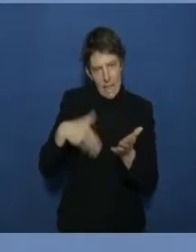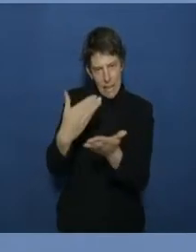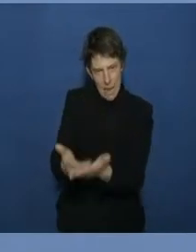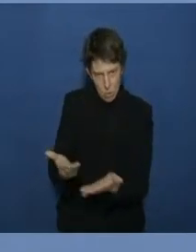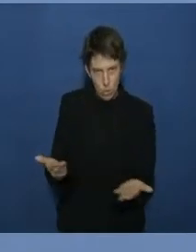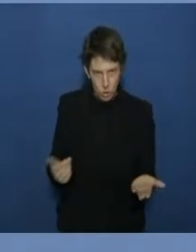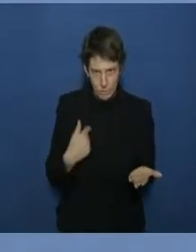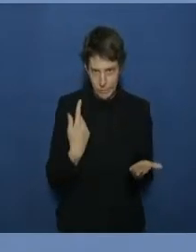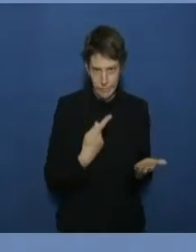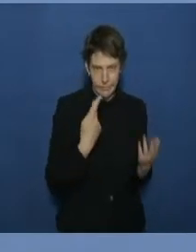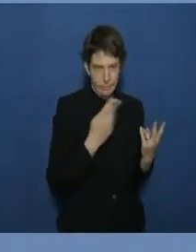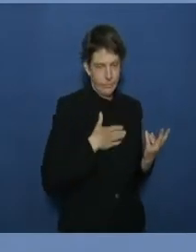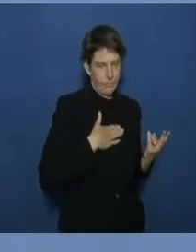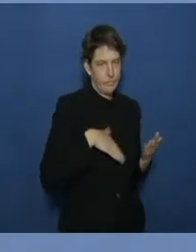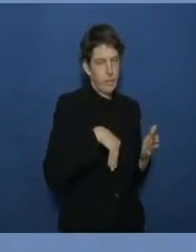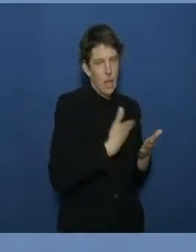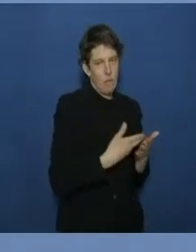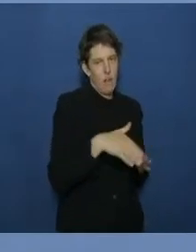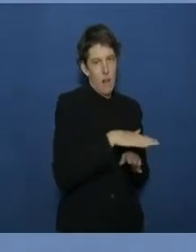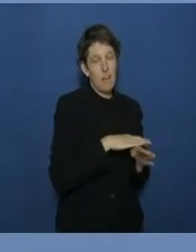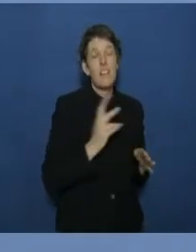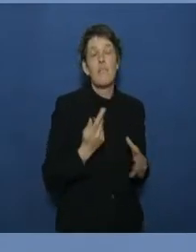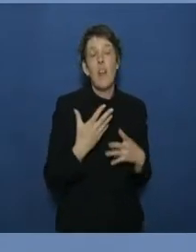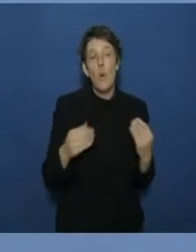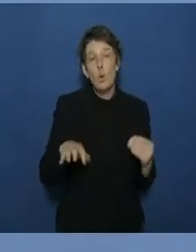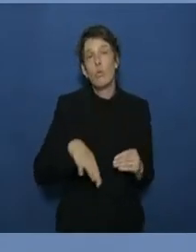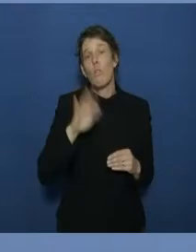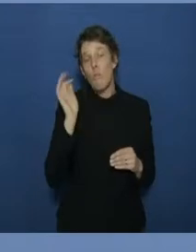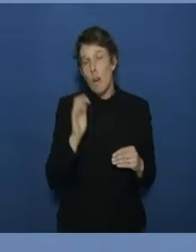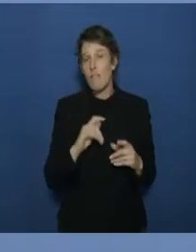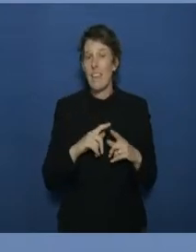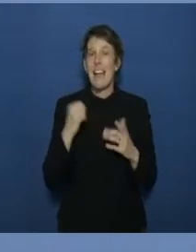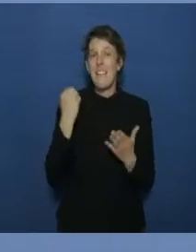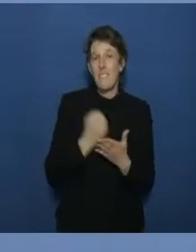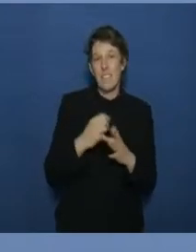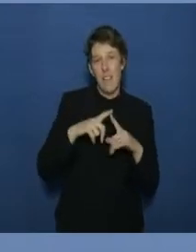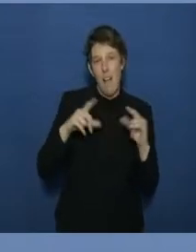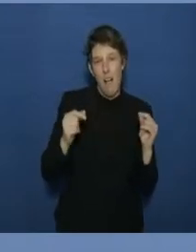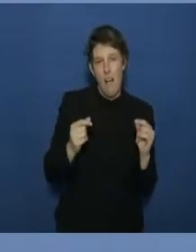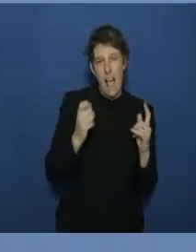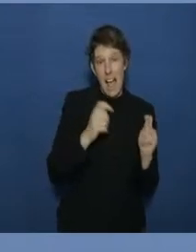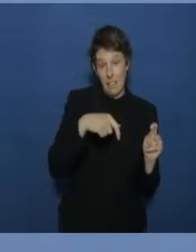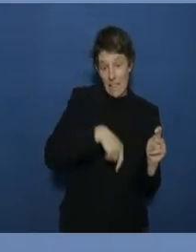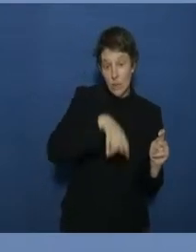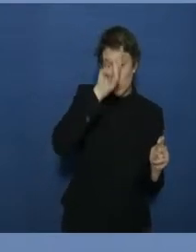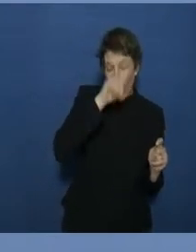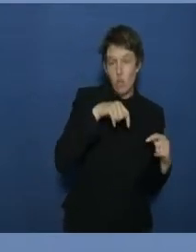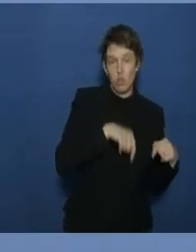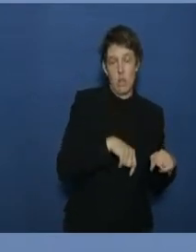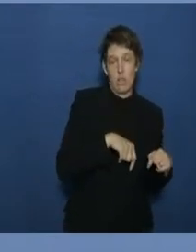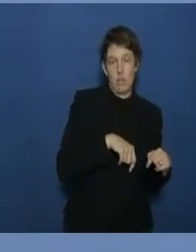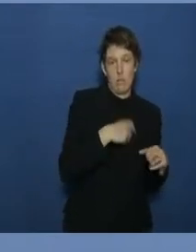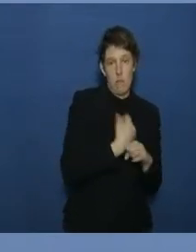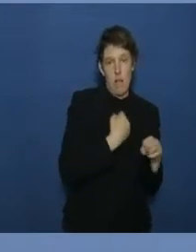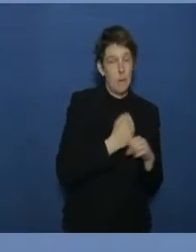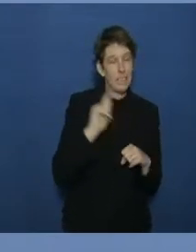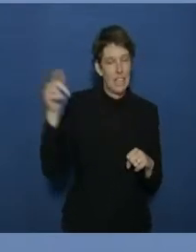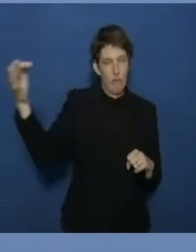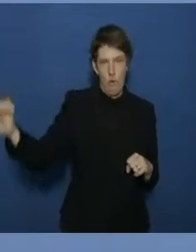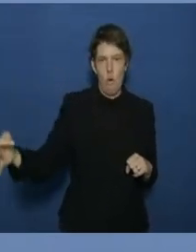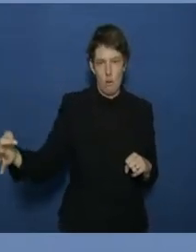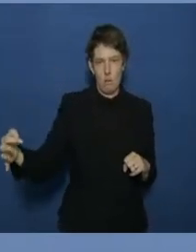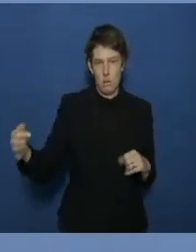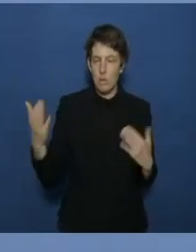wir beispielsweise eine Lösung gefunden, die es uns erlaubt, Visa-Anträge von Deutschland aus zu bearbeiten, statt vor Ort, um es so eben